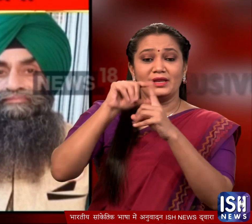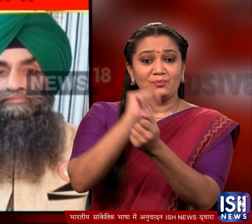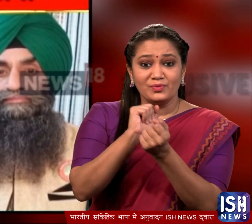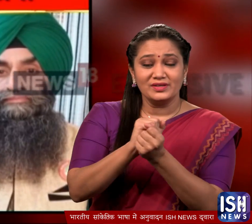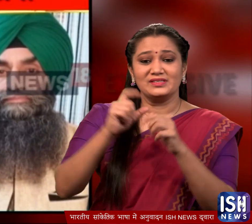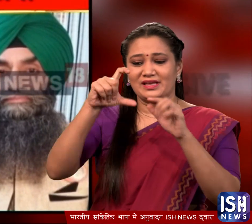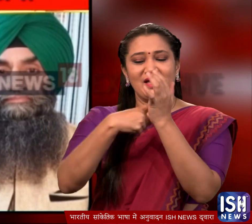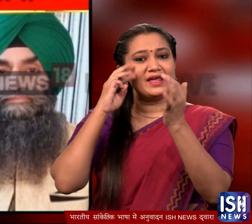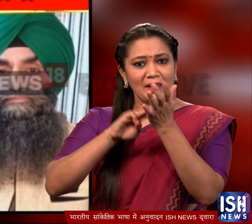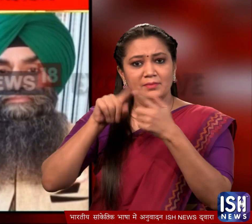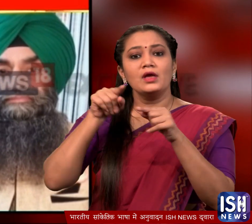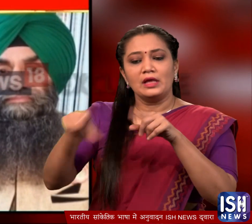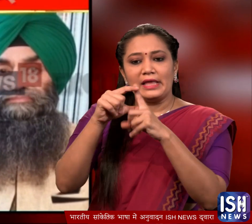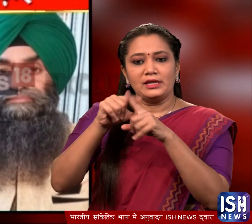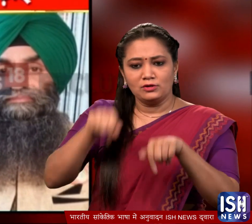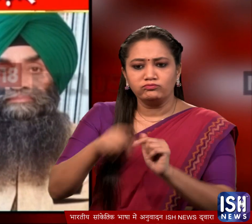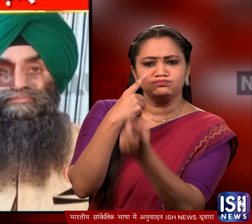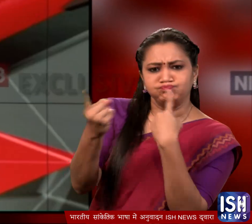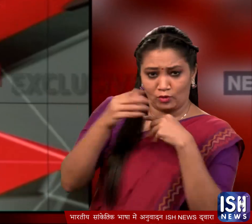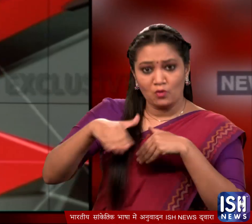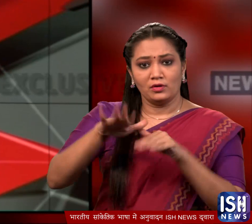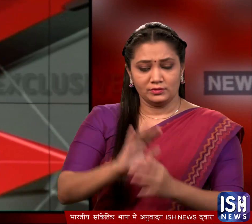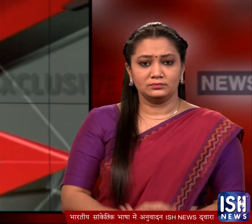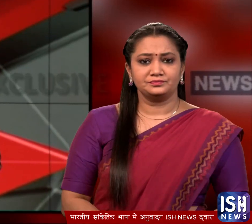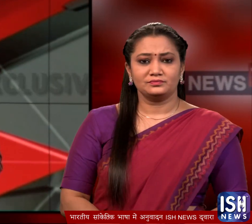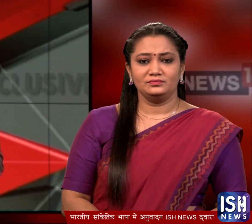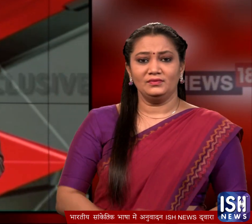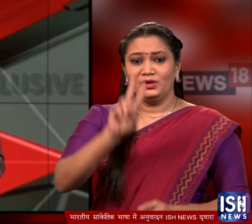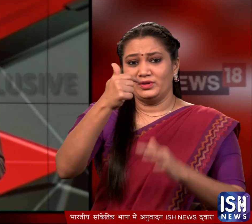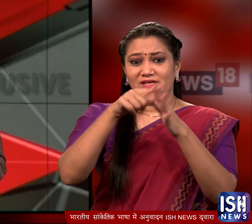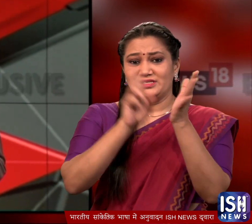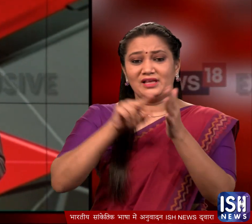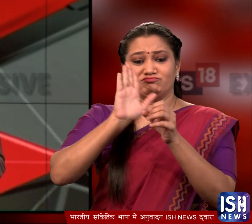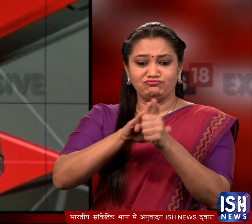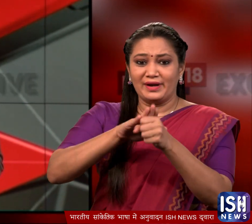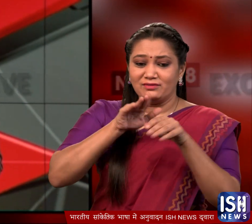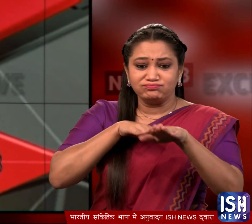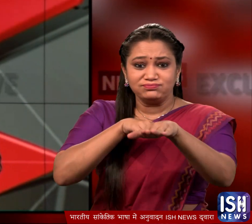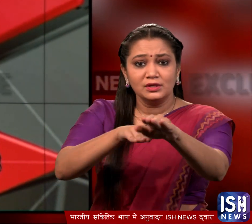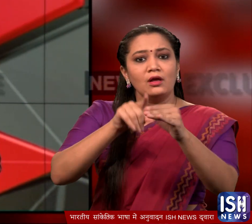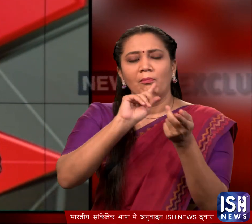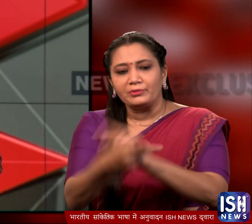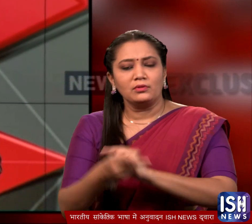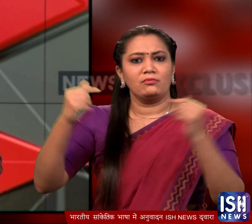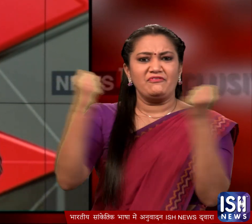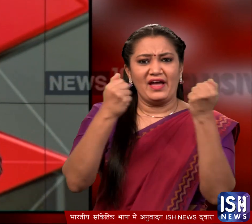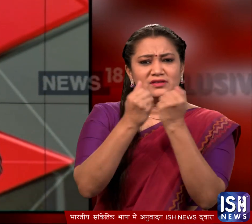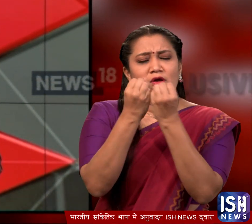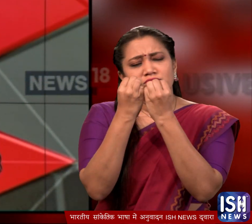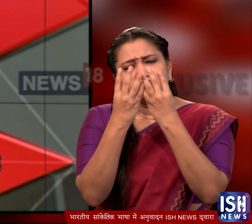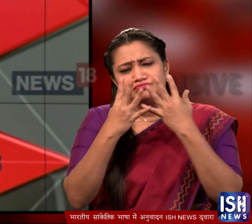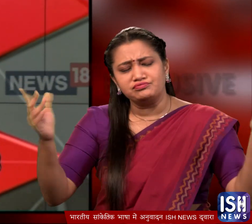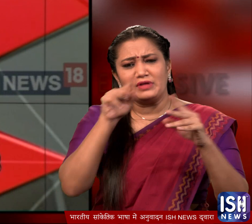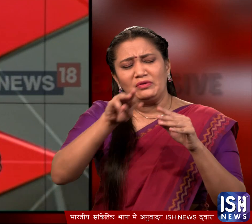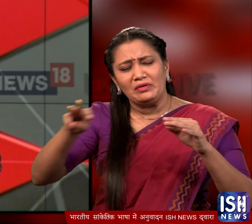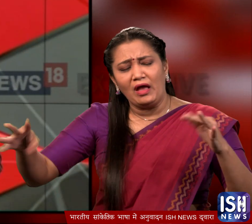टीम दोनों आरोपियों से दिल्ली में पूछताछ कर रही है। सौभाग्य की बात है कि 26 जनवरी को ट्रैक्टर परेड के नाम पर दिल्ली में उत्पात मचाने के लिए हजारों